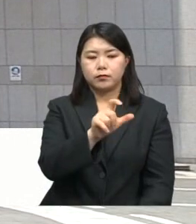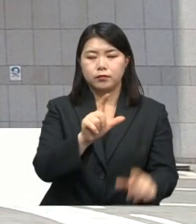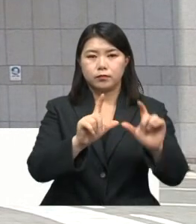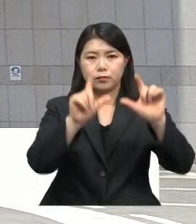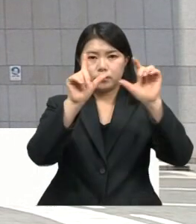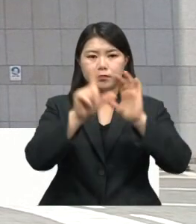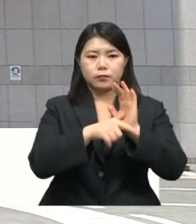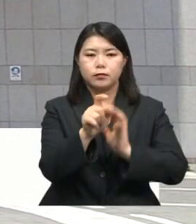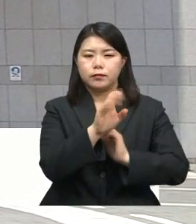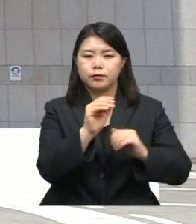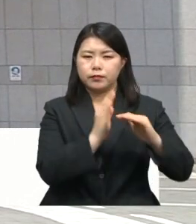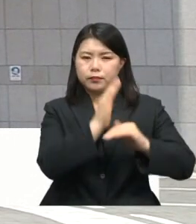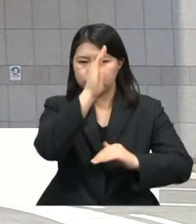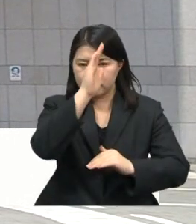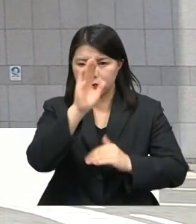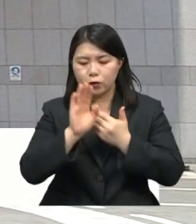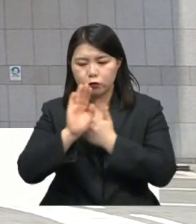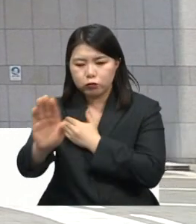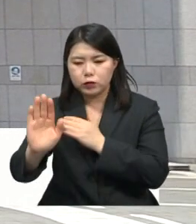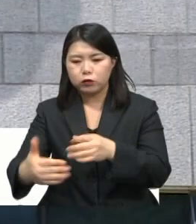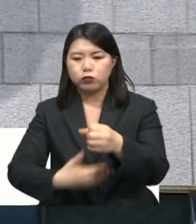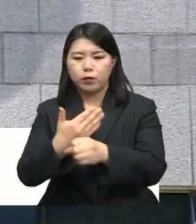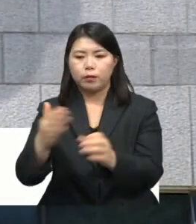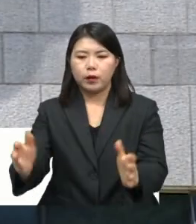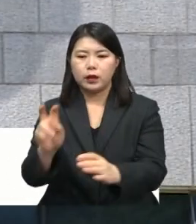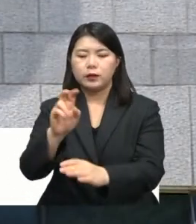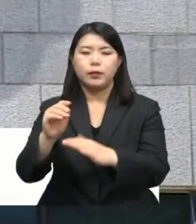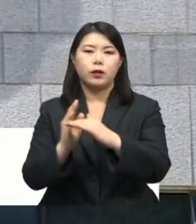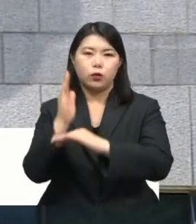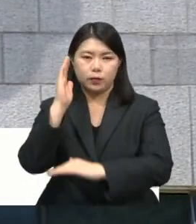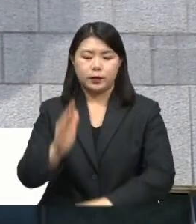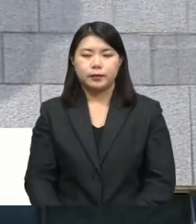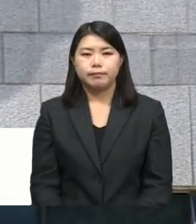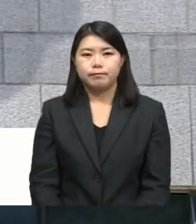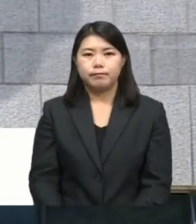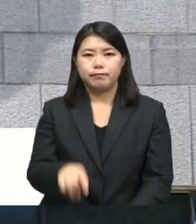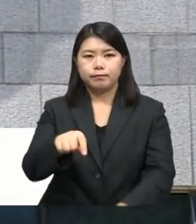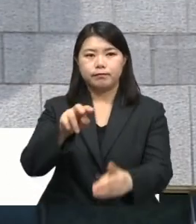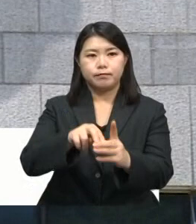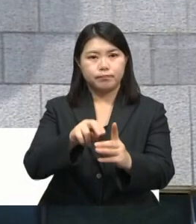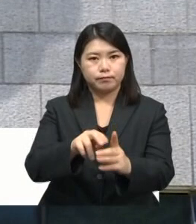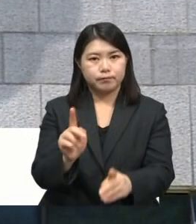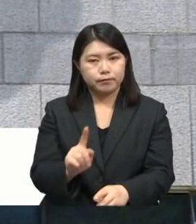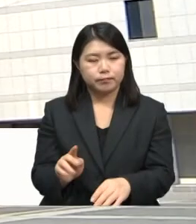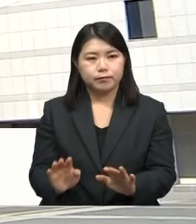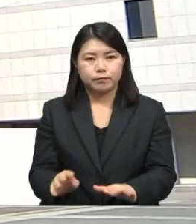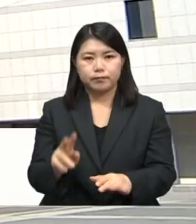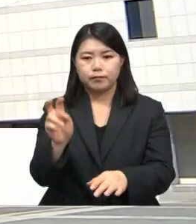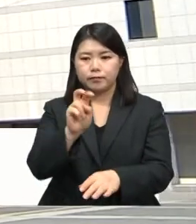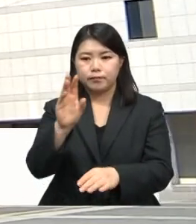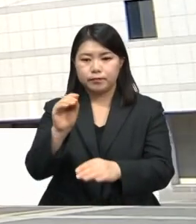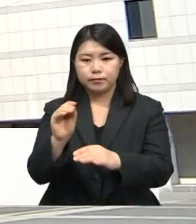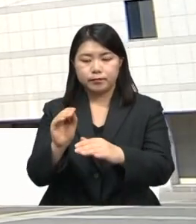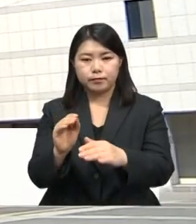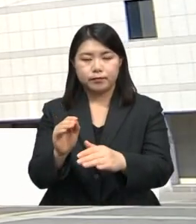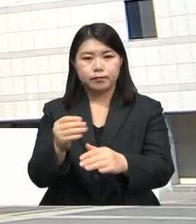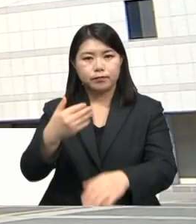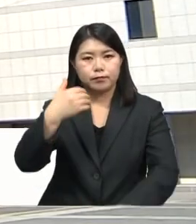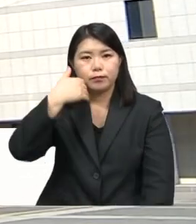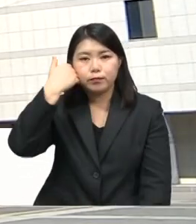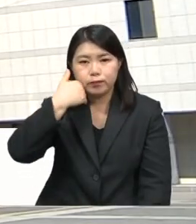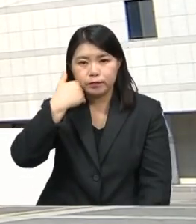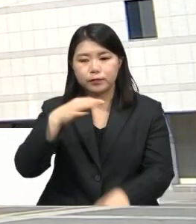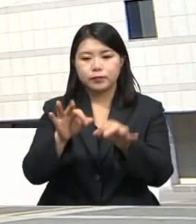3월 10만 명 돌파 이후 9년 만입니다 남양주시 자원봉사 센터는 20만 번째 주인공은 김복자